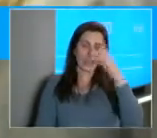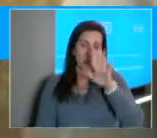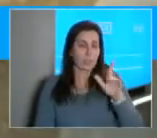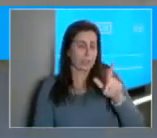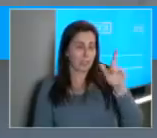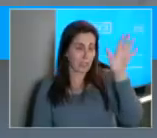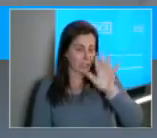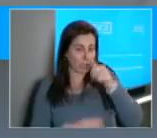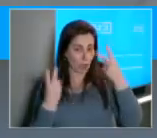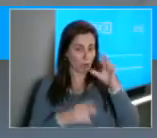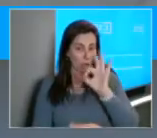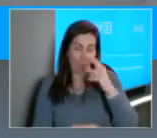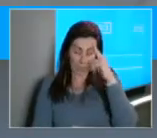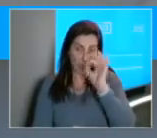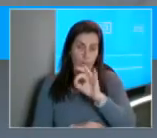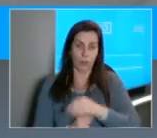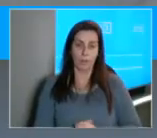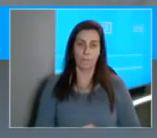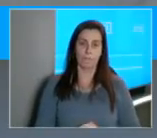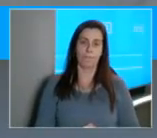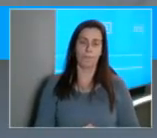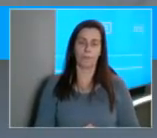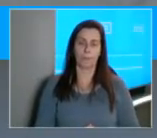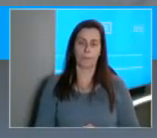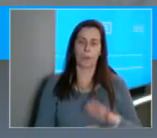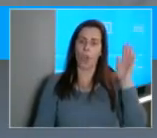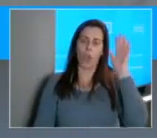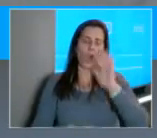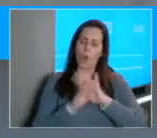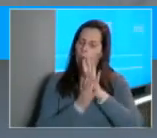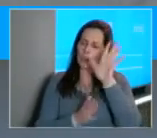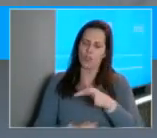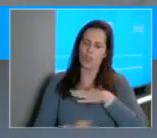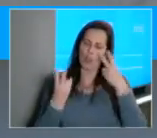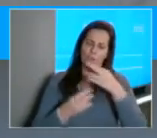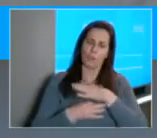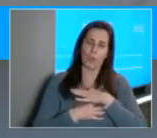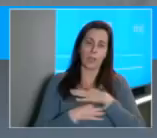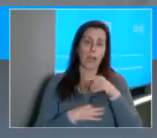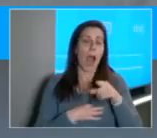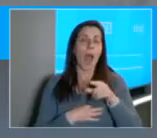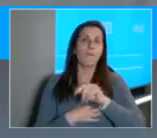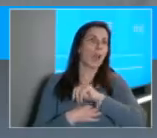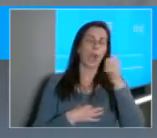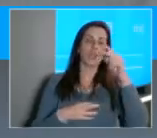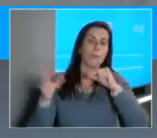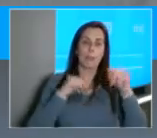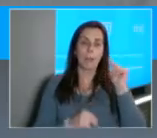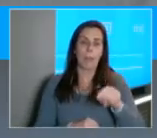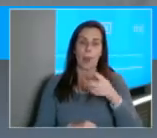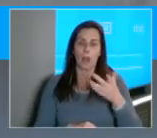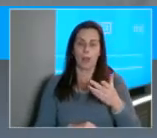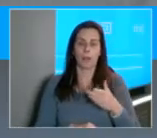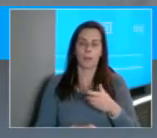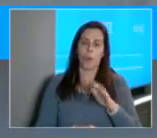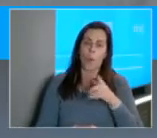הכי חשובה שלך לדעתך? כל היצירות שלי חשובות בעיניי. ברור, אבל היצירה שהכי מדוברת והכי